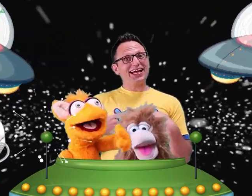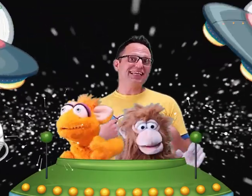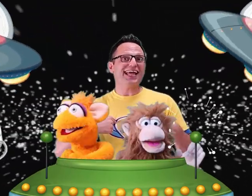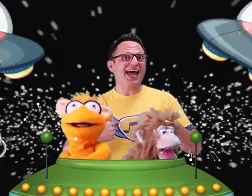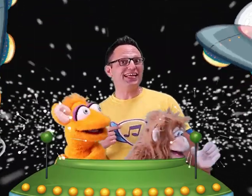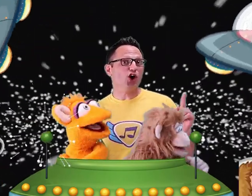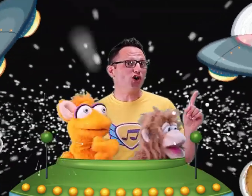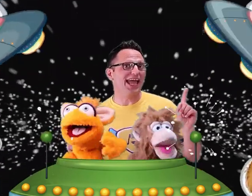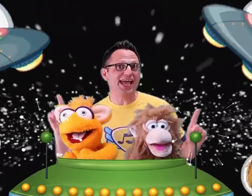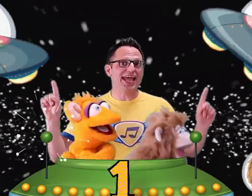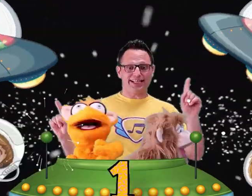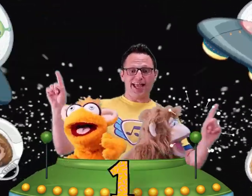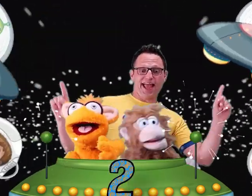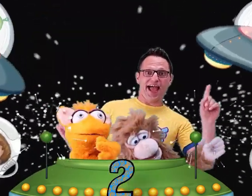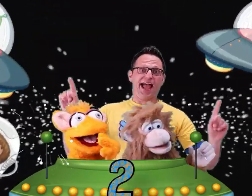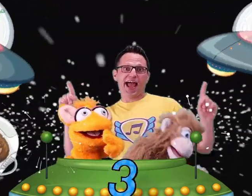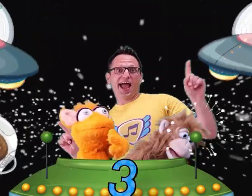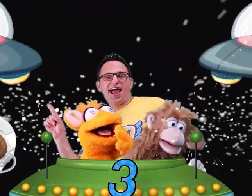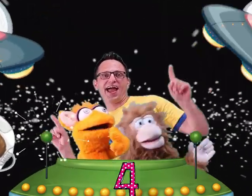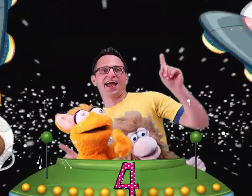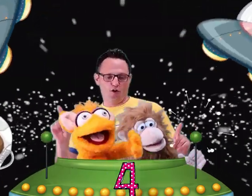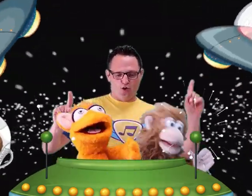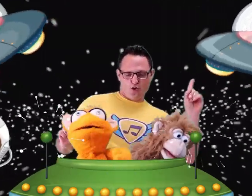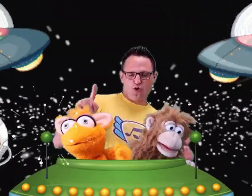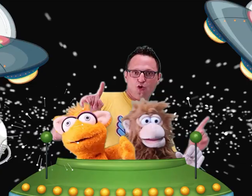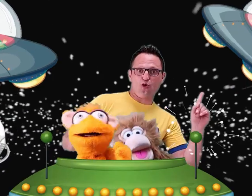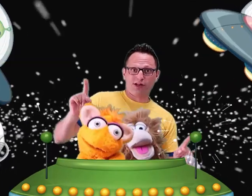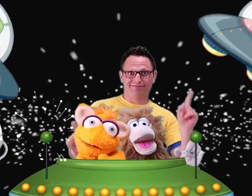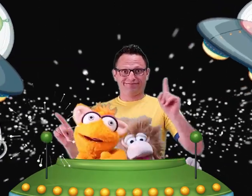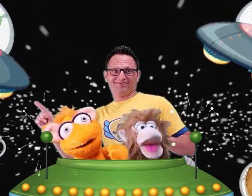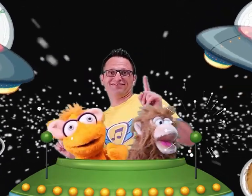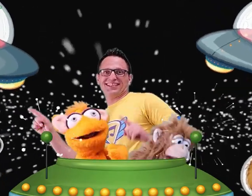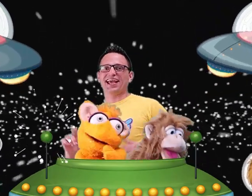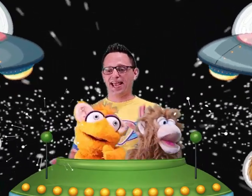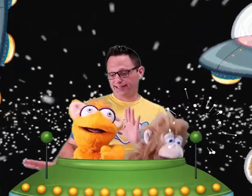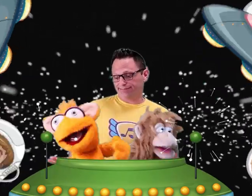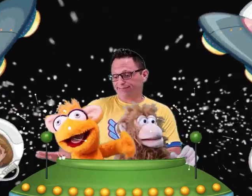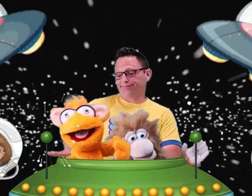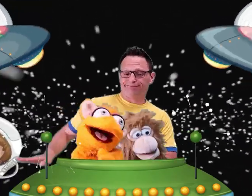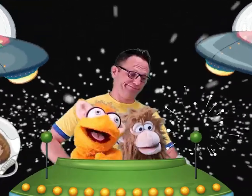1, 2, 3, 4 באנגלית אני רוקד. 1, 2, 3, 4